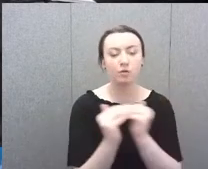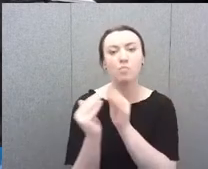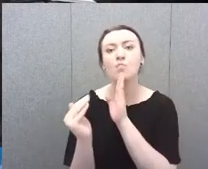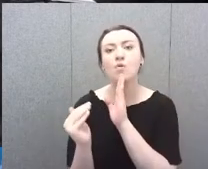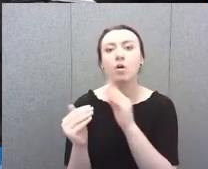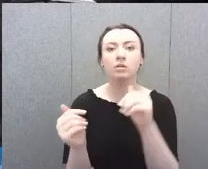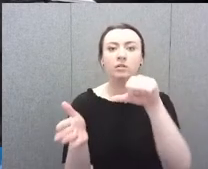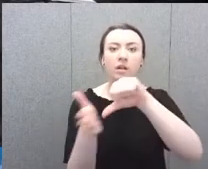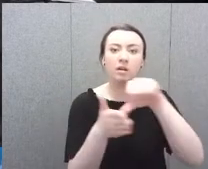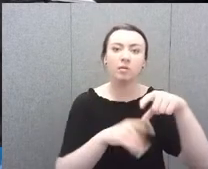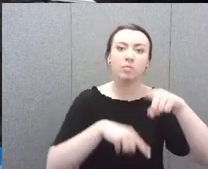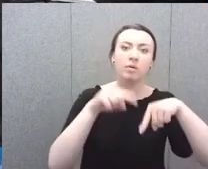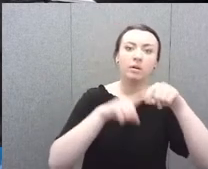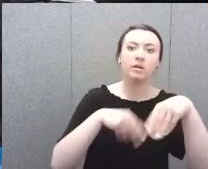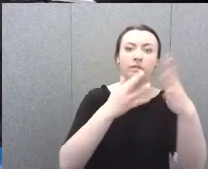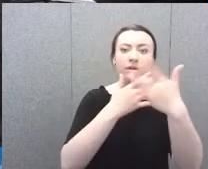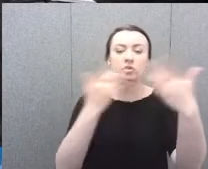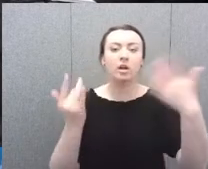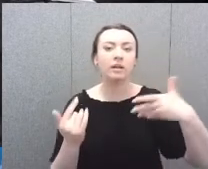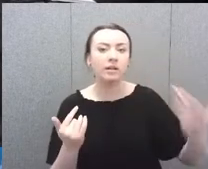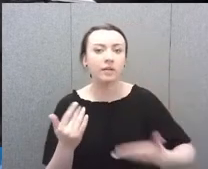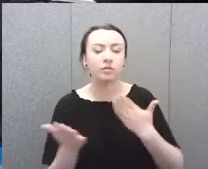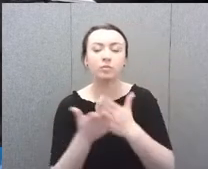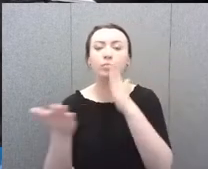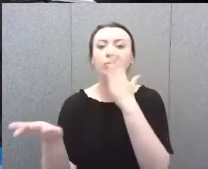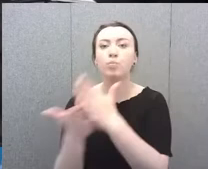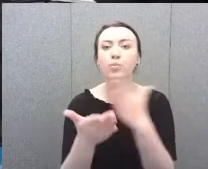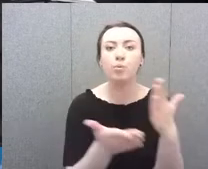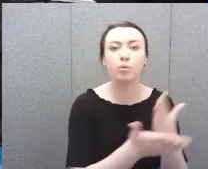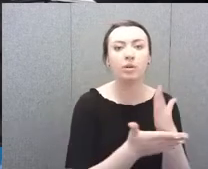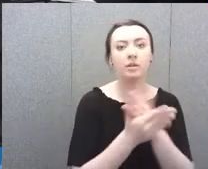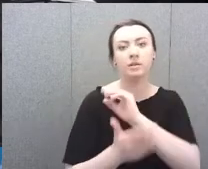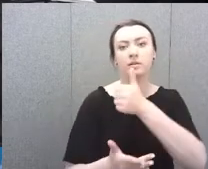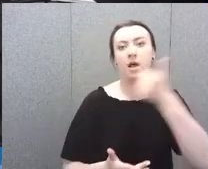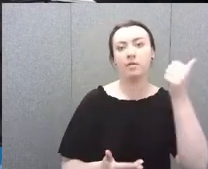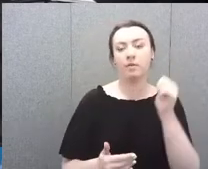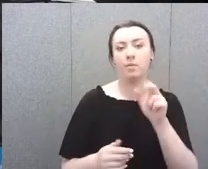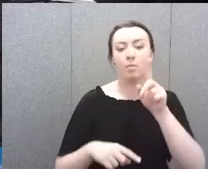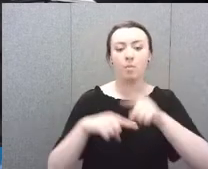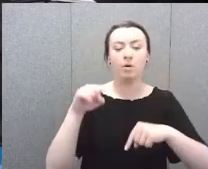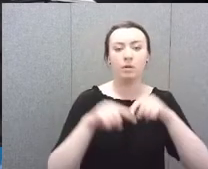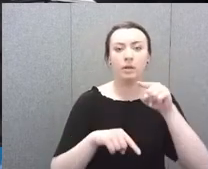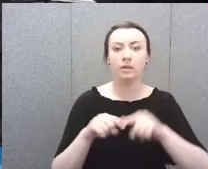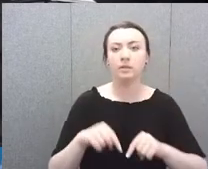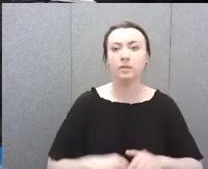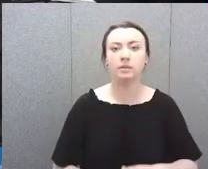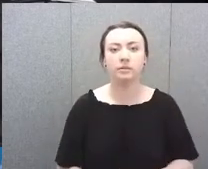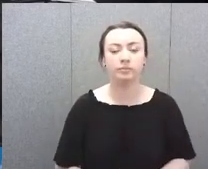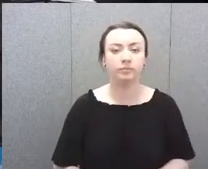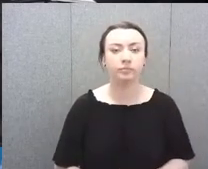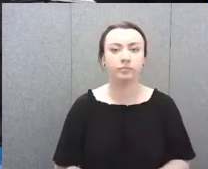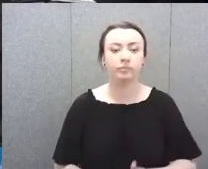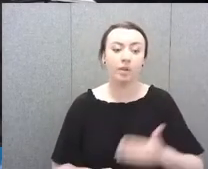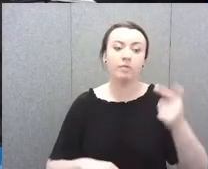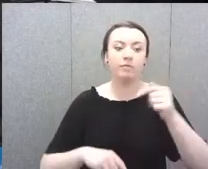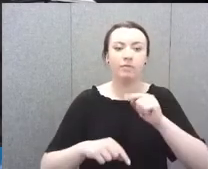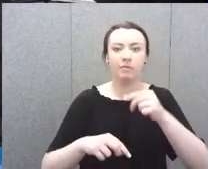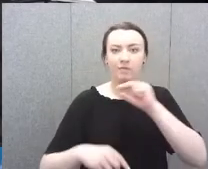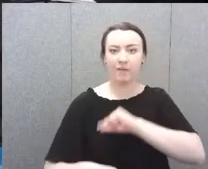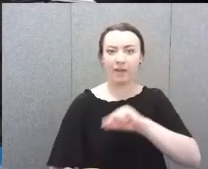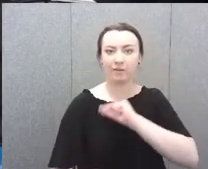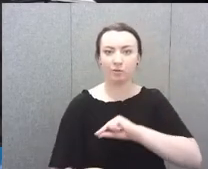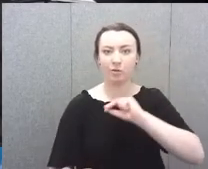общественной жизни, которая является одной из вех демократического существования и функционирования общества.